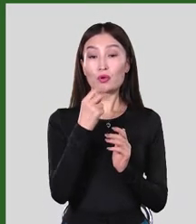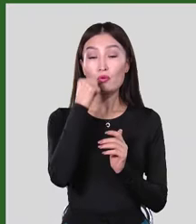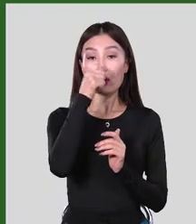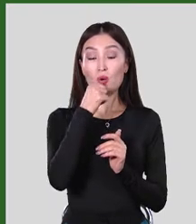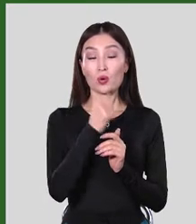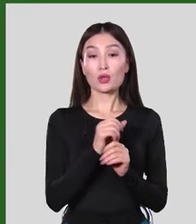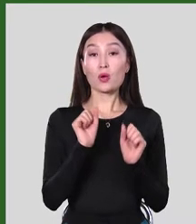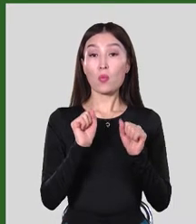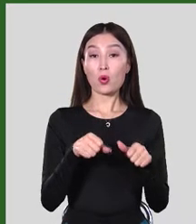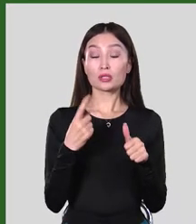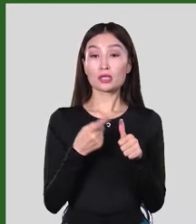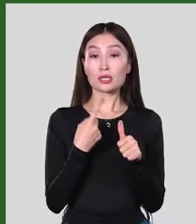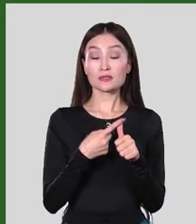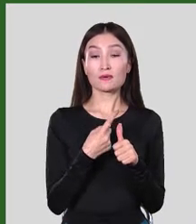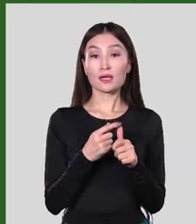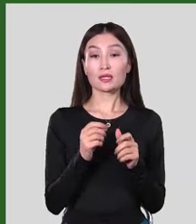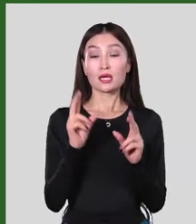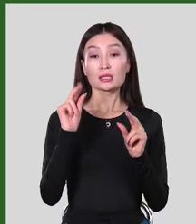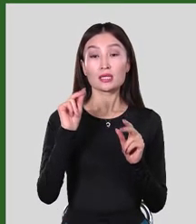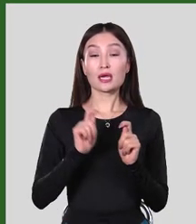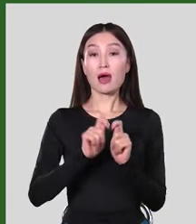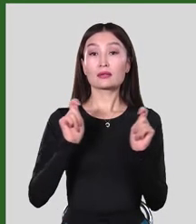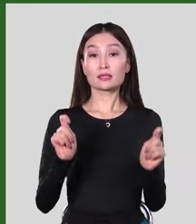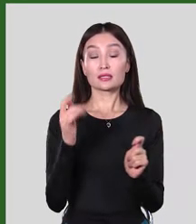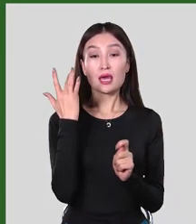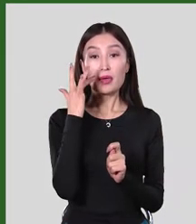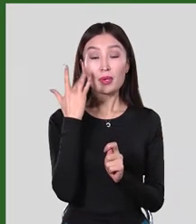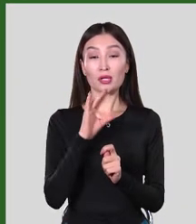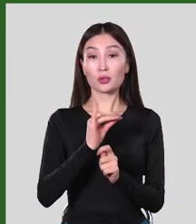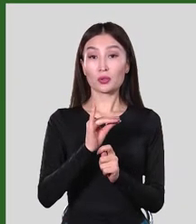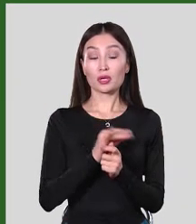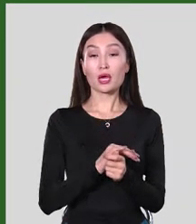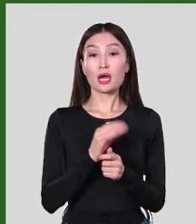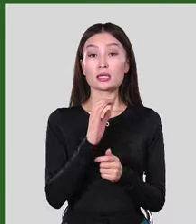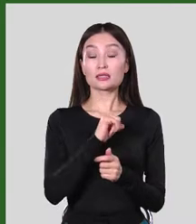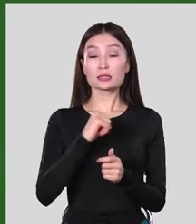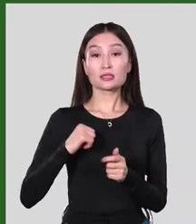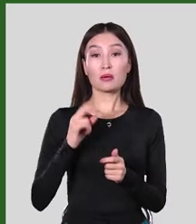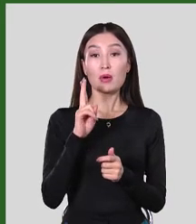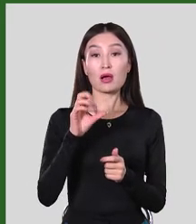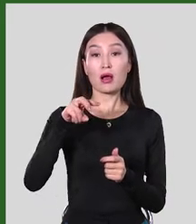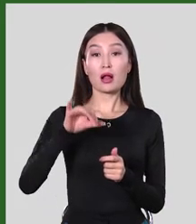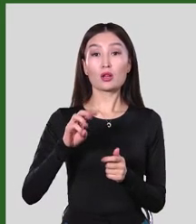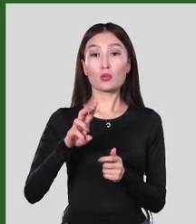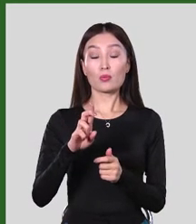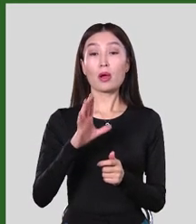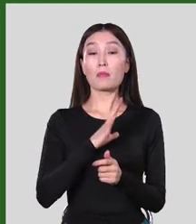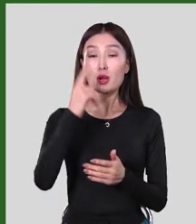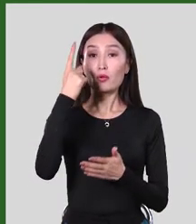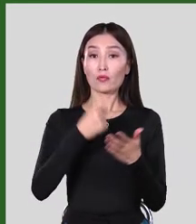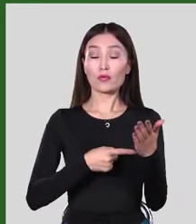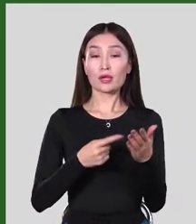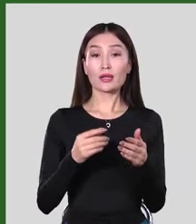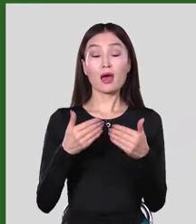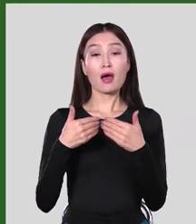года можно назвать датой открытия Америки. Правда, сам Колумб был уверен, что открыл какие-то острова